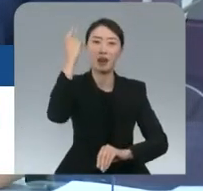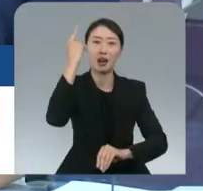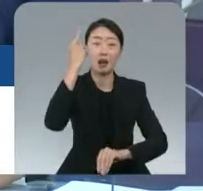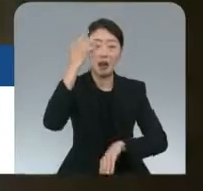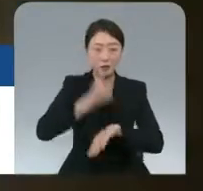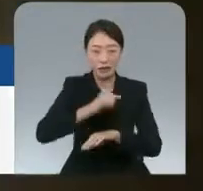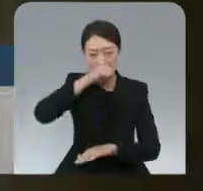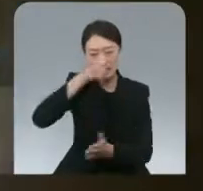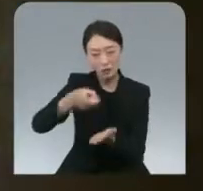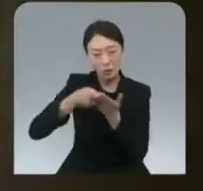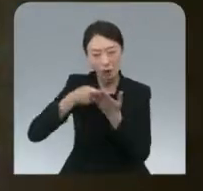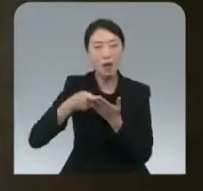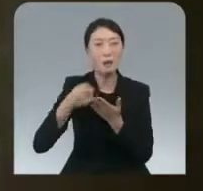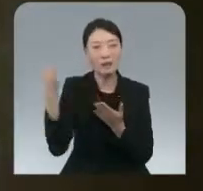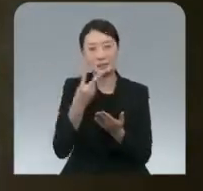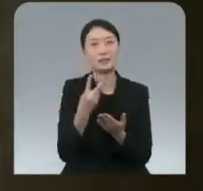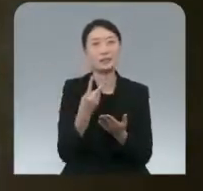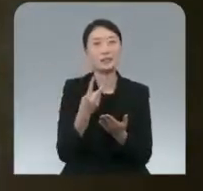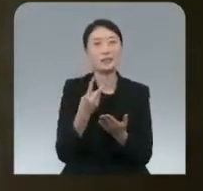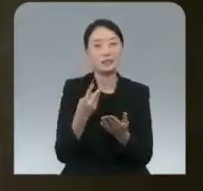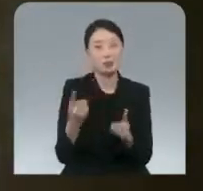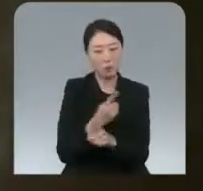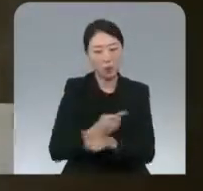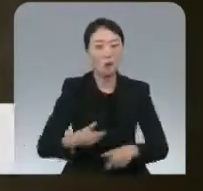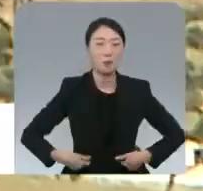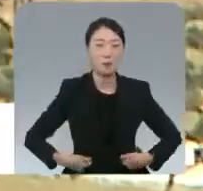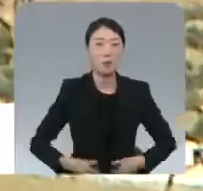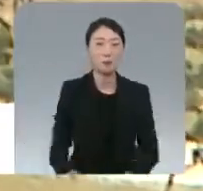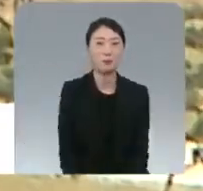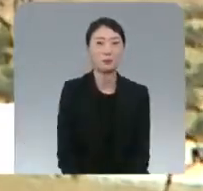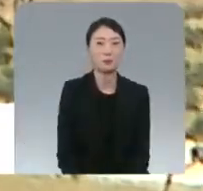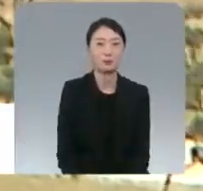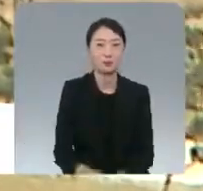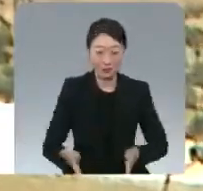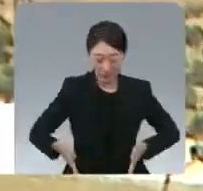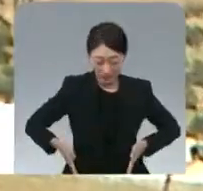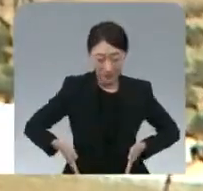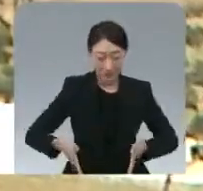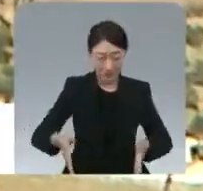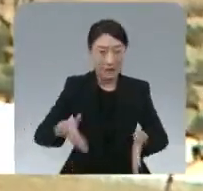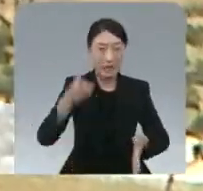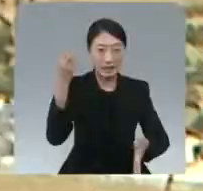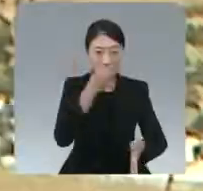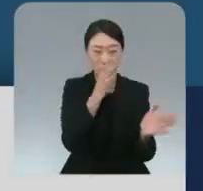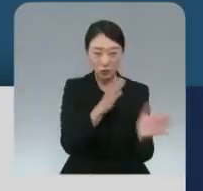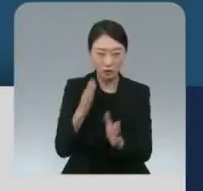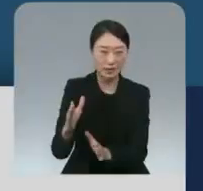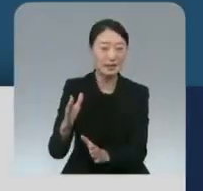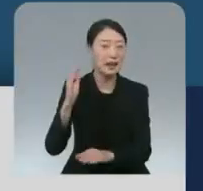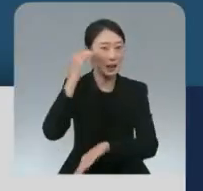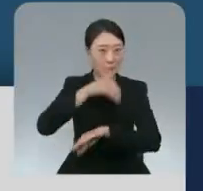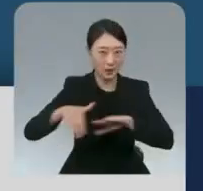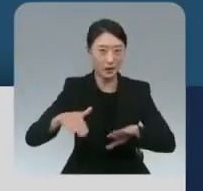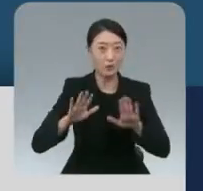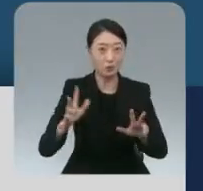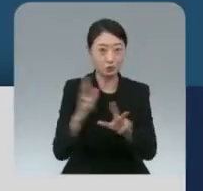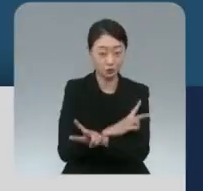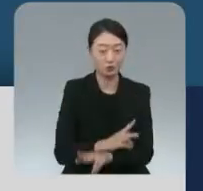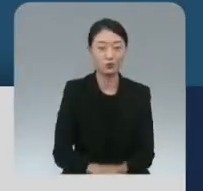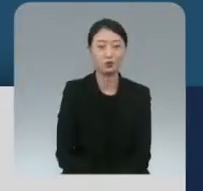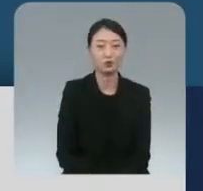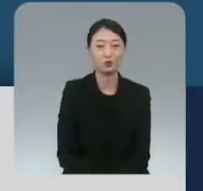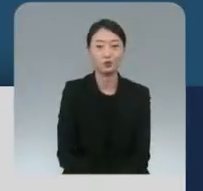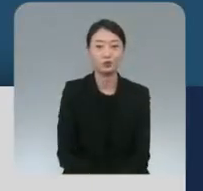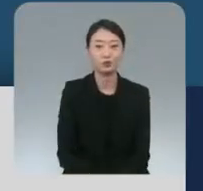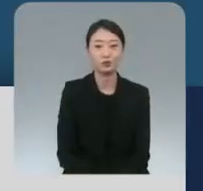dengan melemparkan botol ke kendaraan pengangkut peralatan that Oleh sebab itu peralatan dan bahan bakar yang dibutuhkan untuk pengoperasian pangkalan tidak